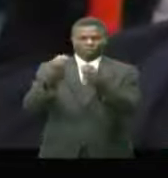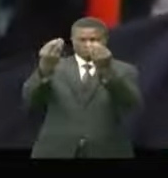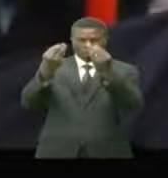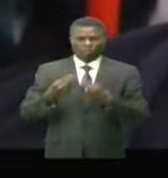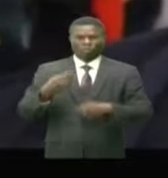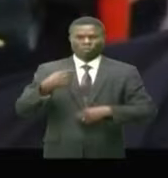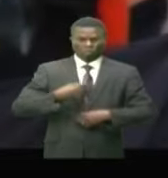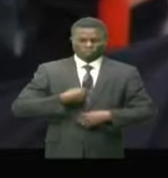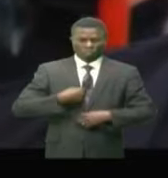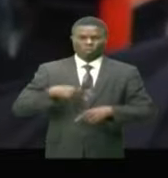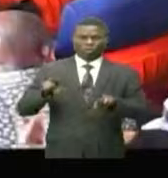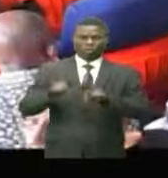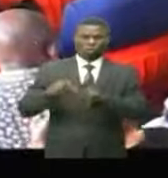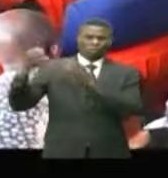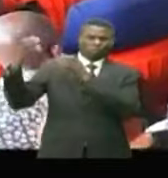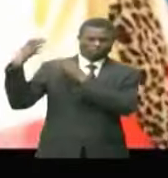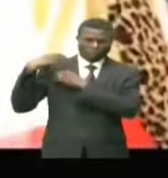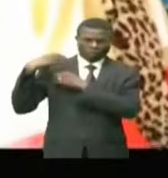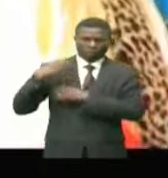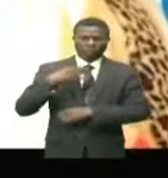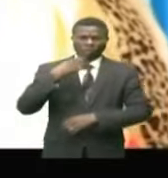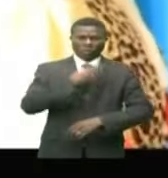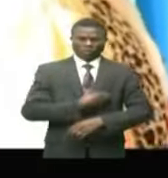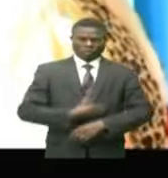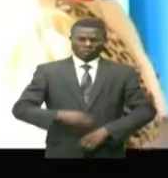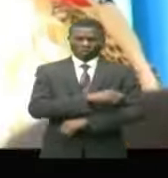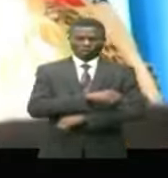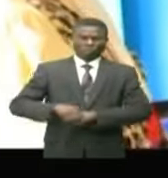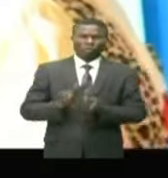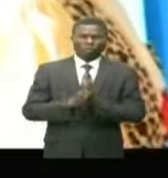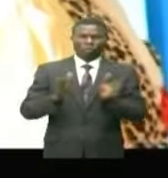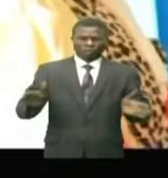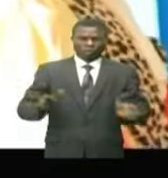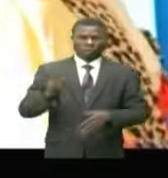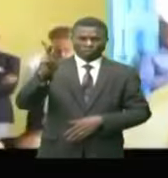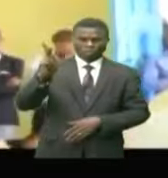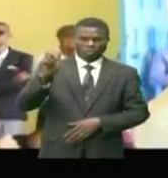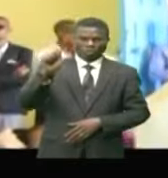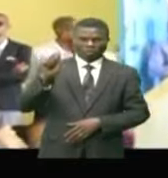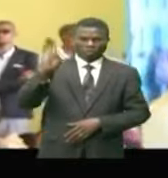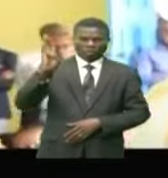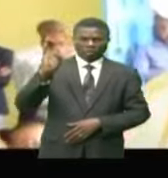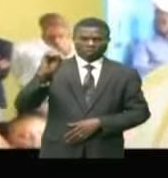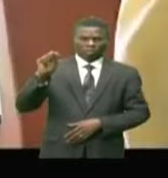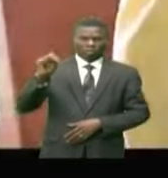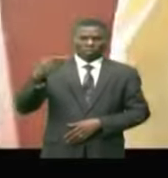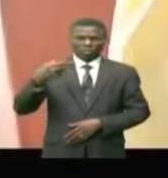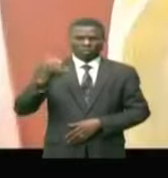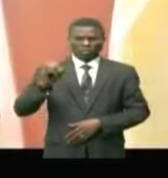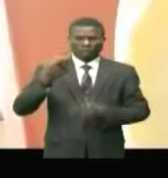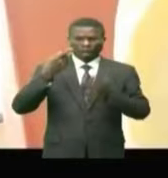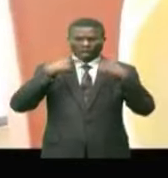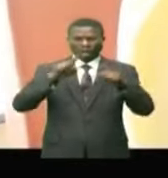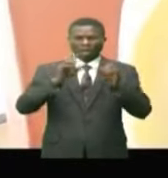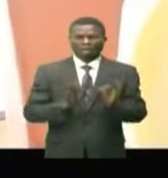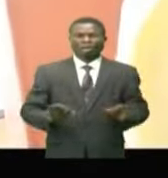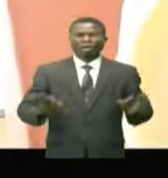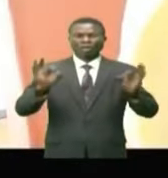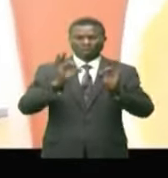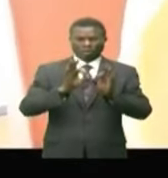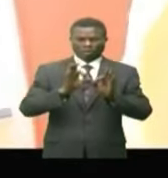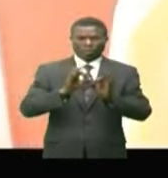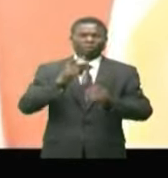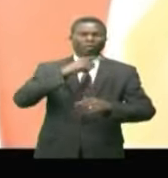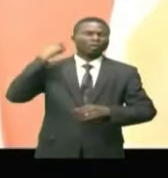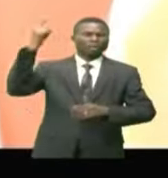confiées. Le procureur général Kabongo Kamai a dans son mot de circonstance rappelé l'importance du renouvellement